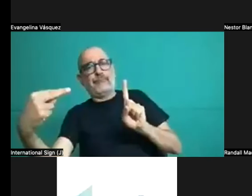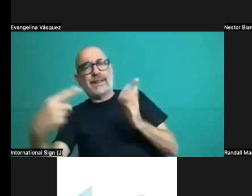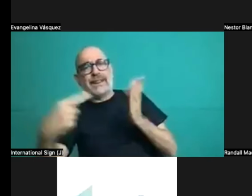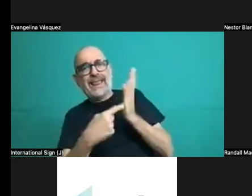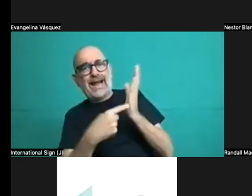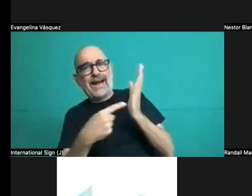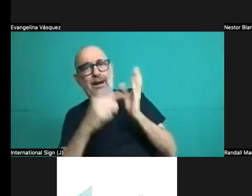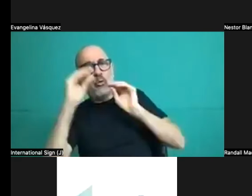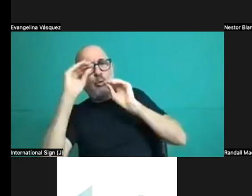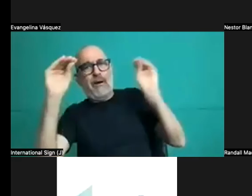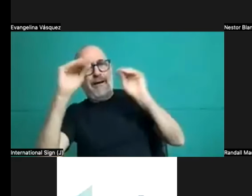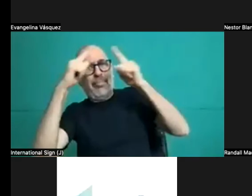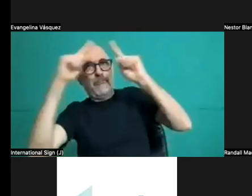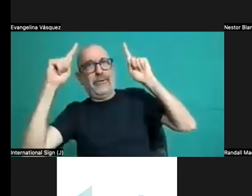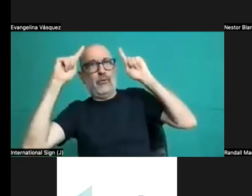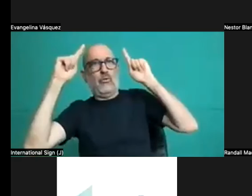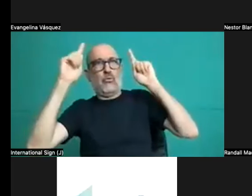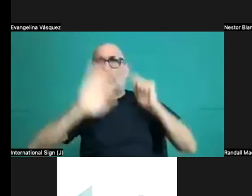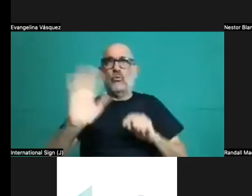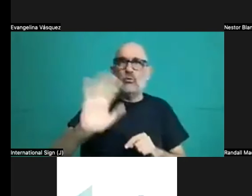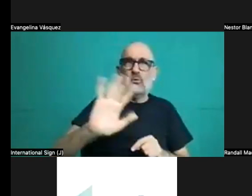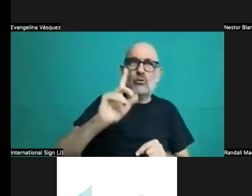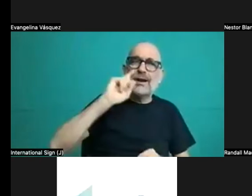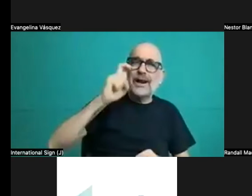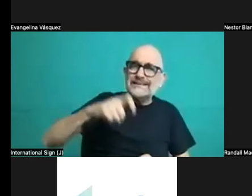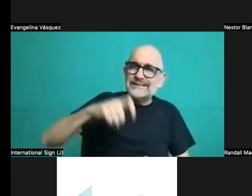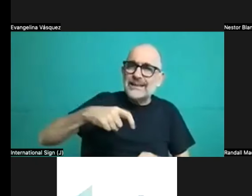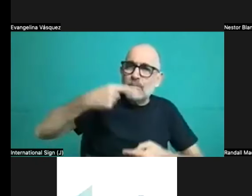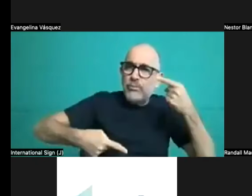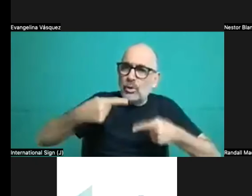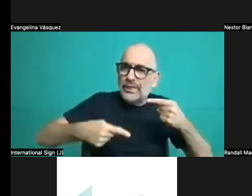Là, on parlait d'un besoin politique, non seulement technique.